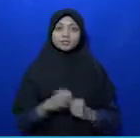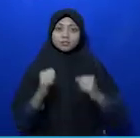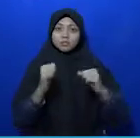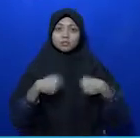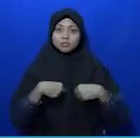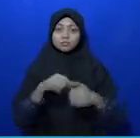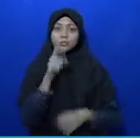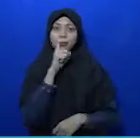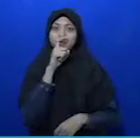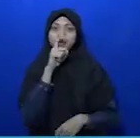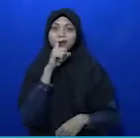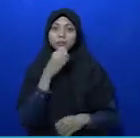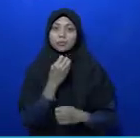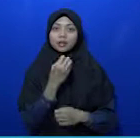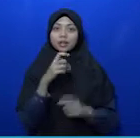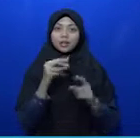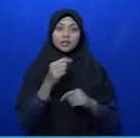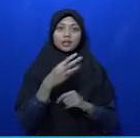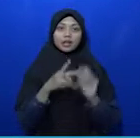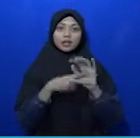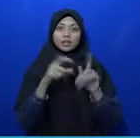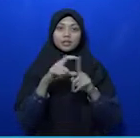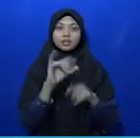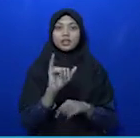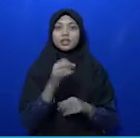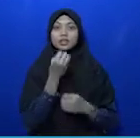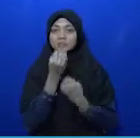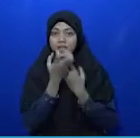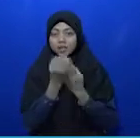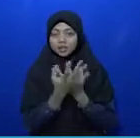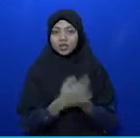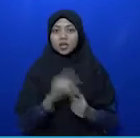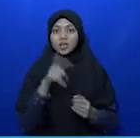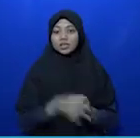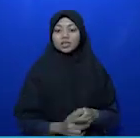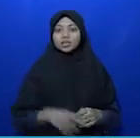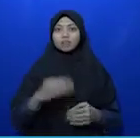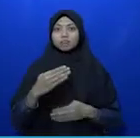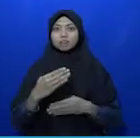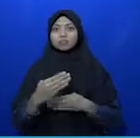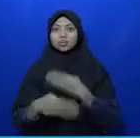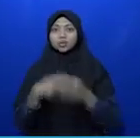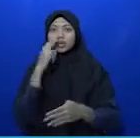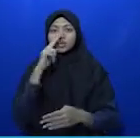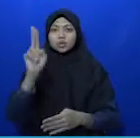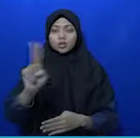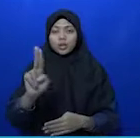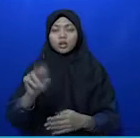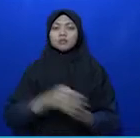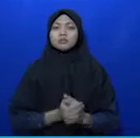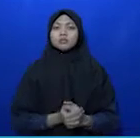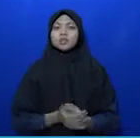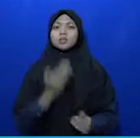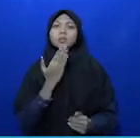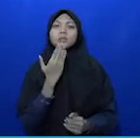Mas Randy yang memberikan. Tetapi begini, memang di dalam bisnis internasional head of agreement itu hal yang biasa. Bukan